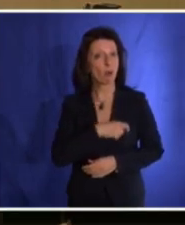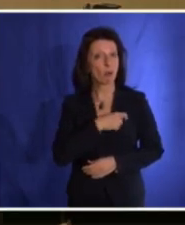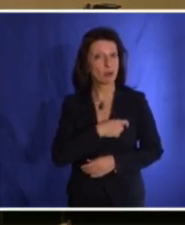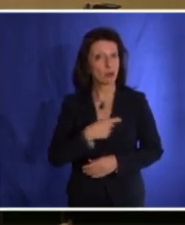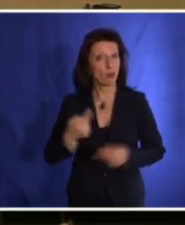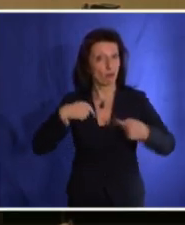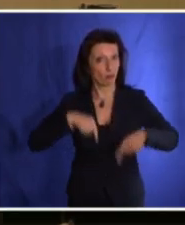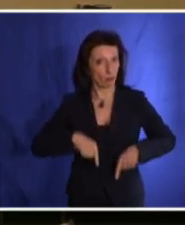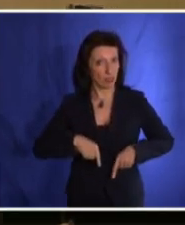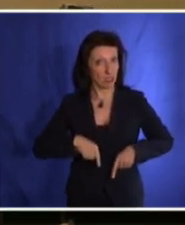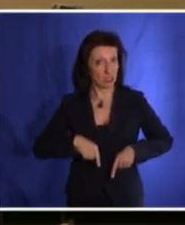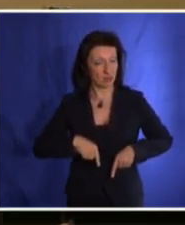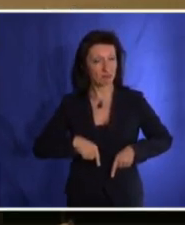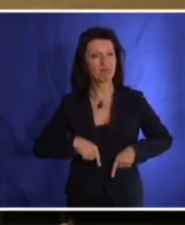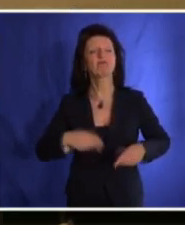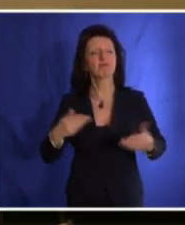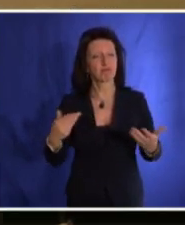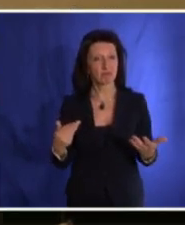mich auch sehr herzlich bedanken beim